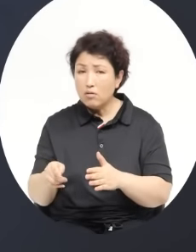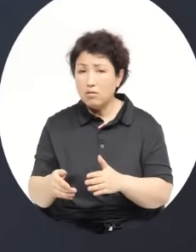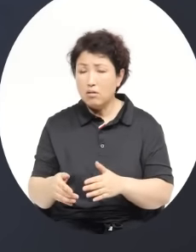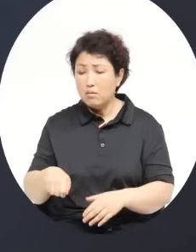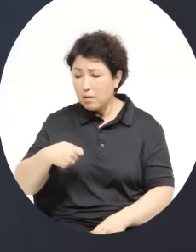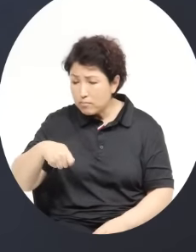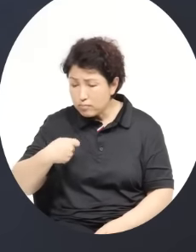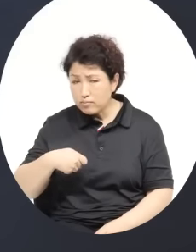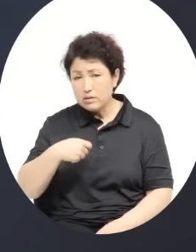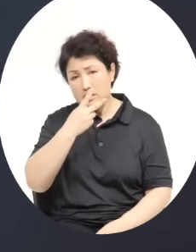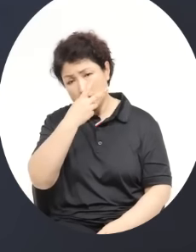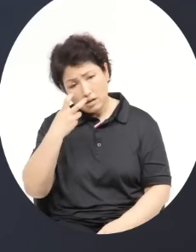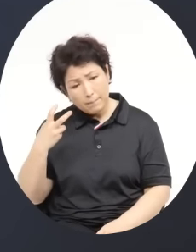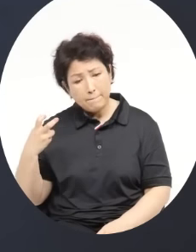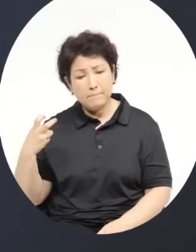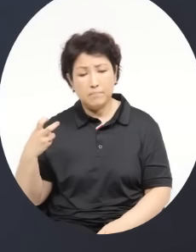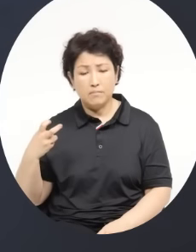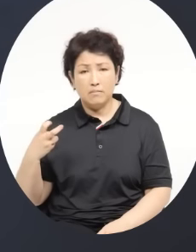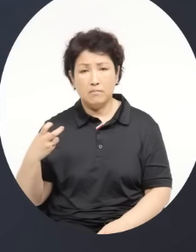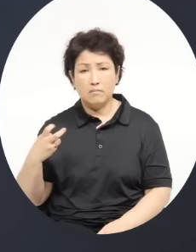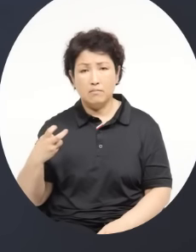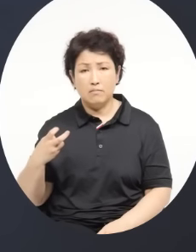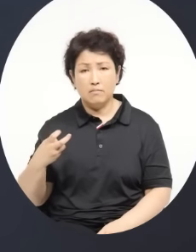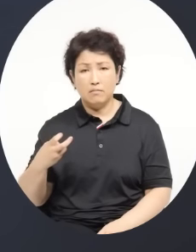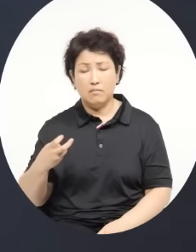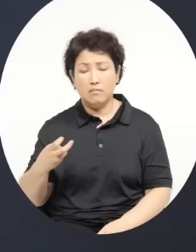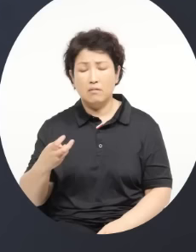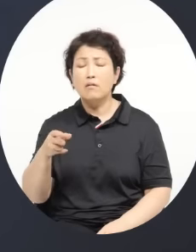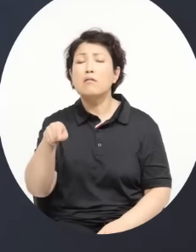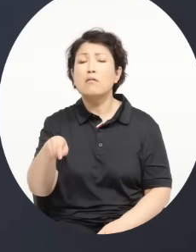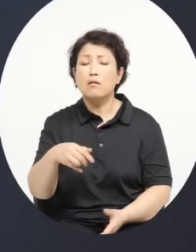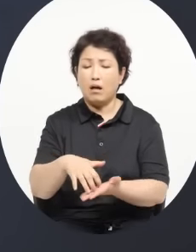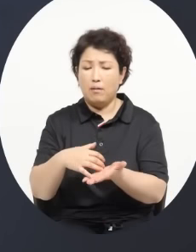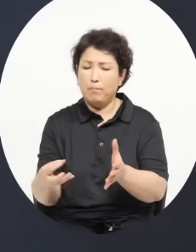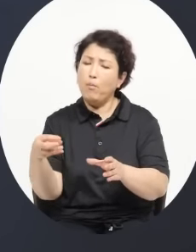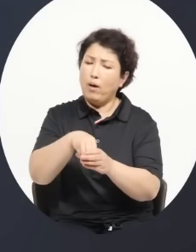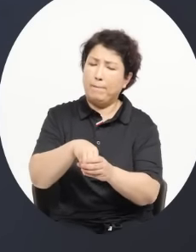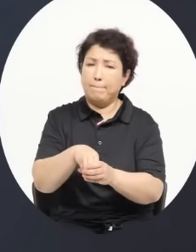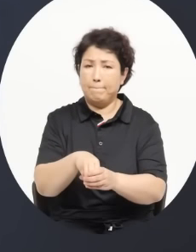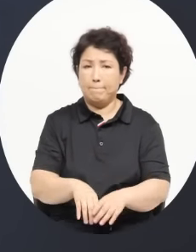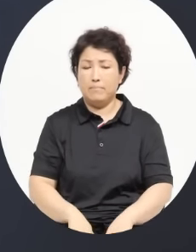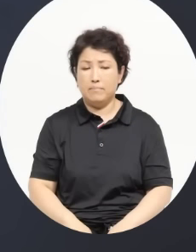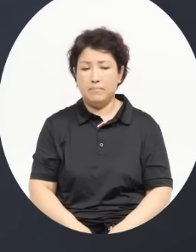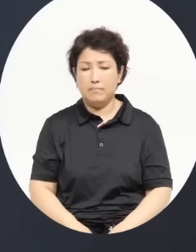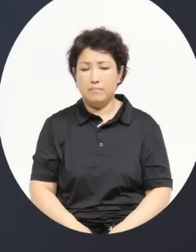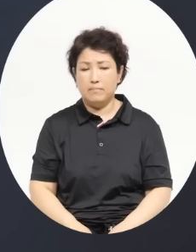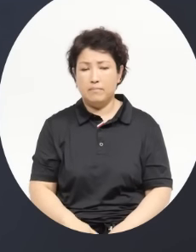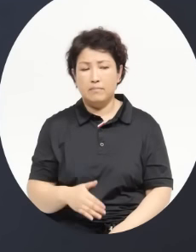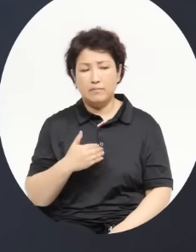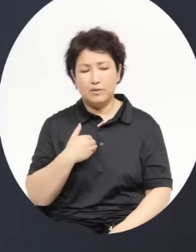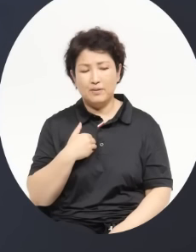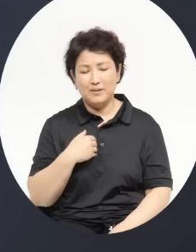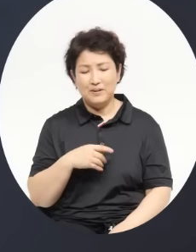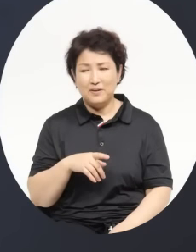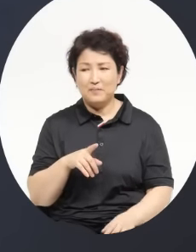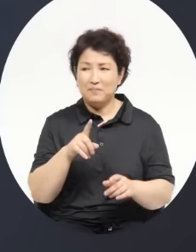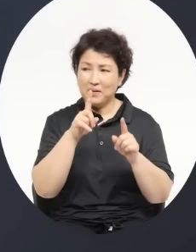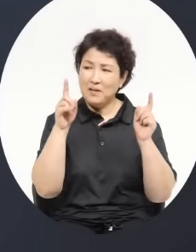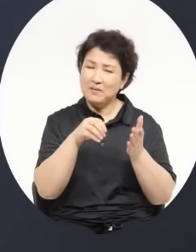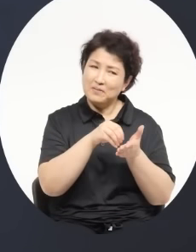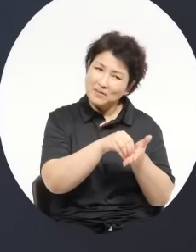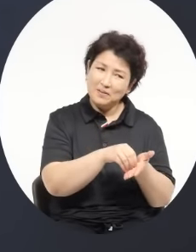먹었죠? 집에서 잠잤죠? 네. 그거 다 계산해야 될거 아니에요? 아, 저는 대학